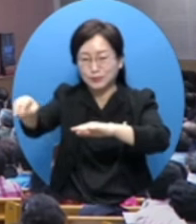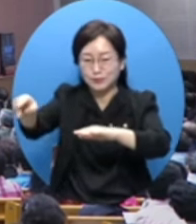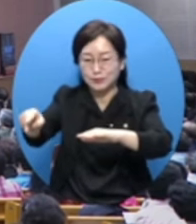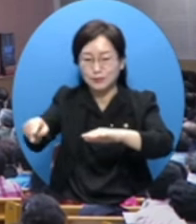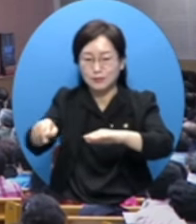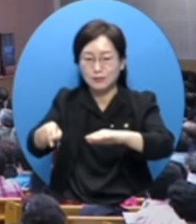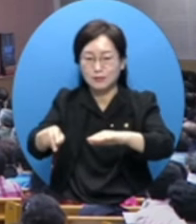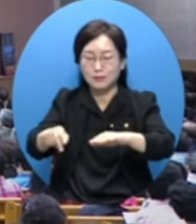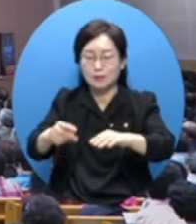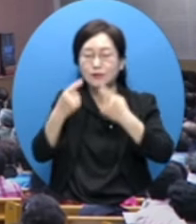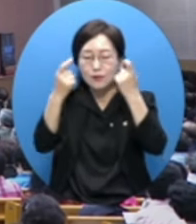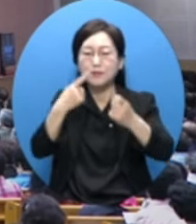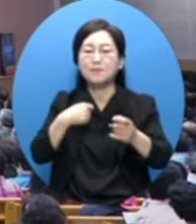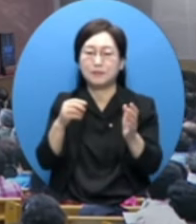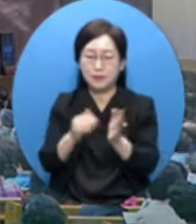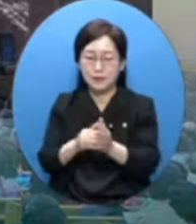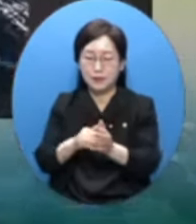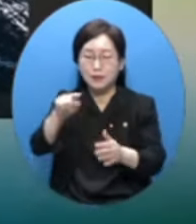다음에는